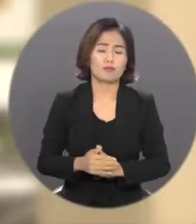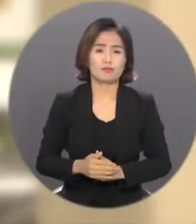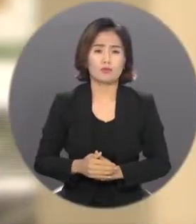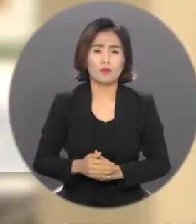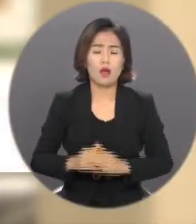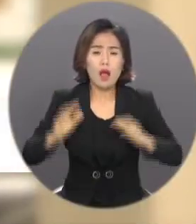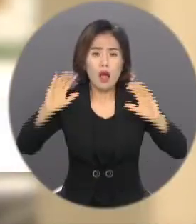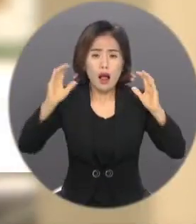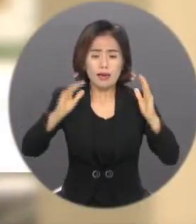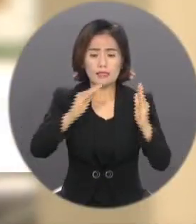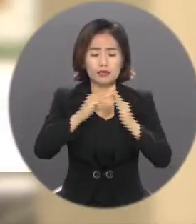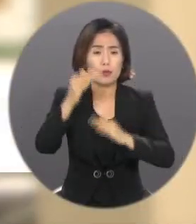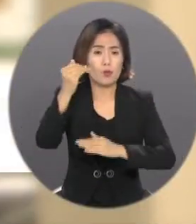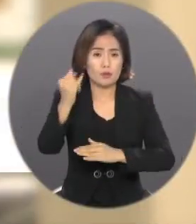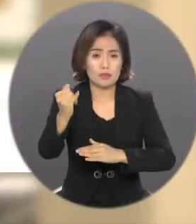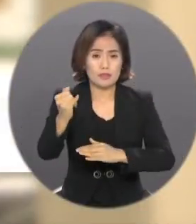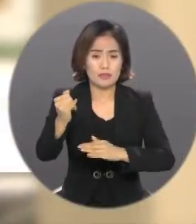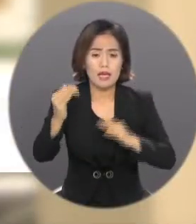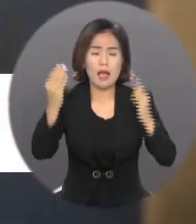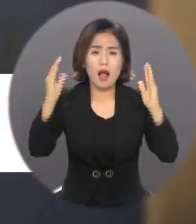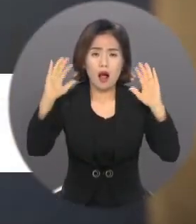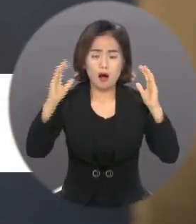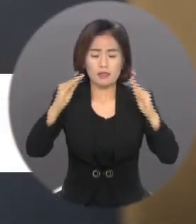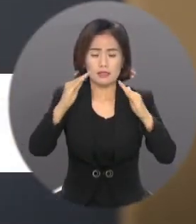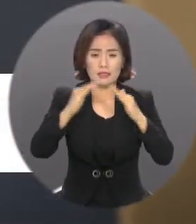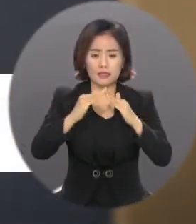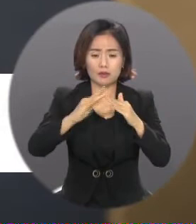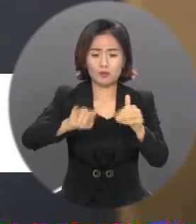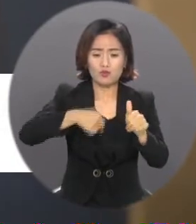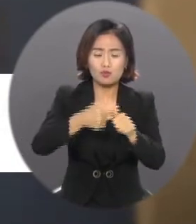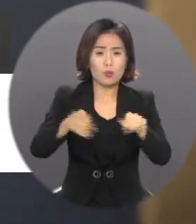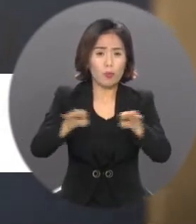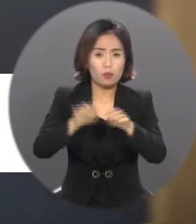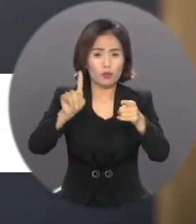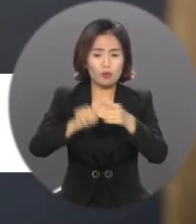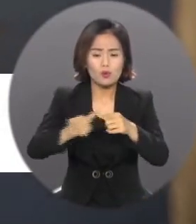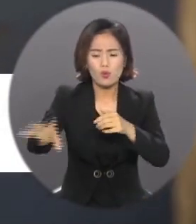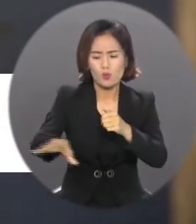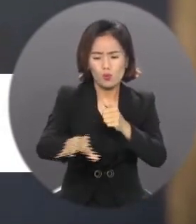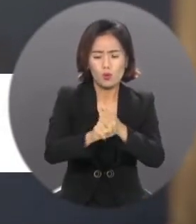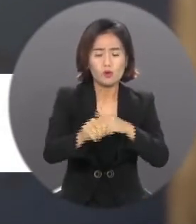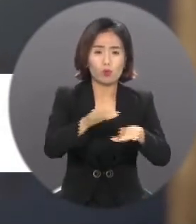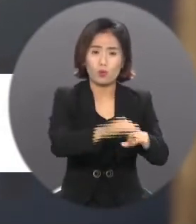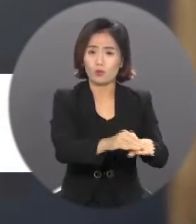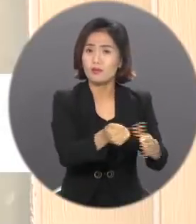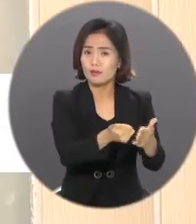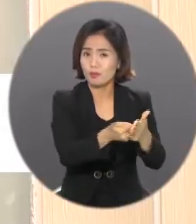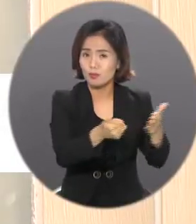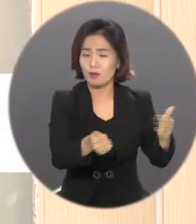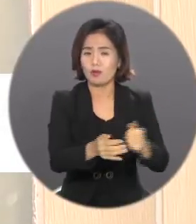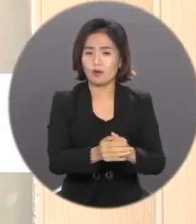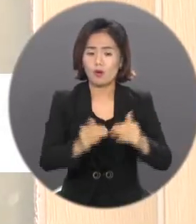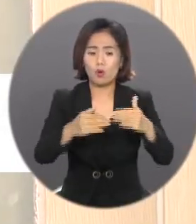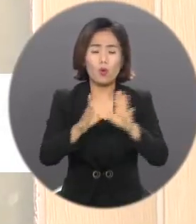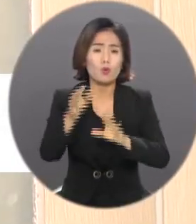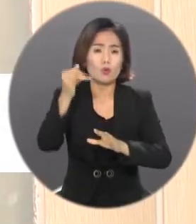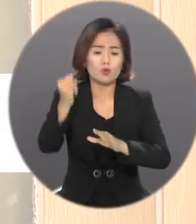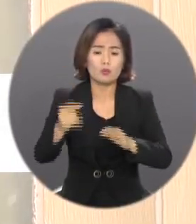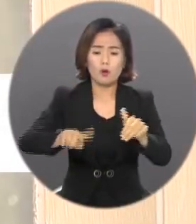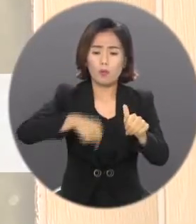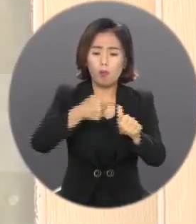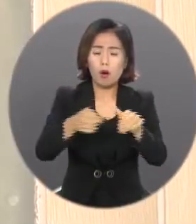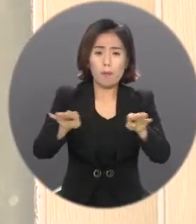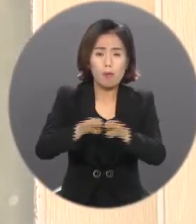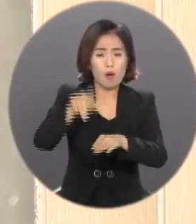어린이집 원장이 어린이 17 10 카드를 일괄로 한데 모아 이미 보관 했기 때문입니다 원장 2부 관한 출결